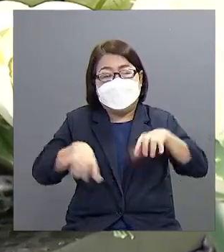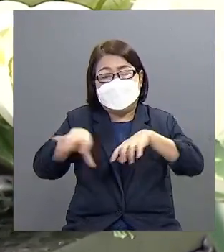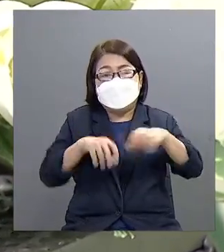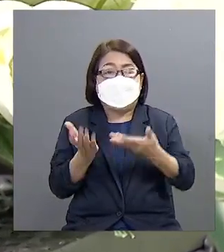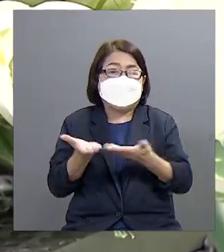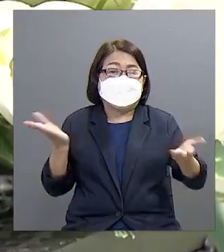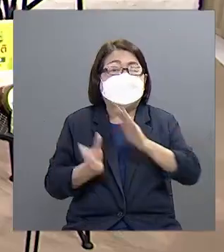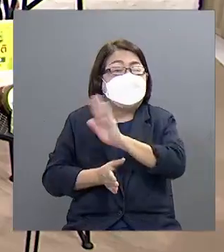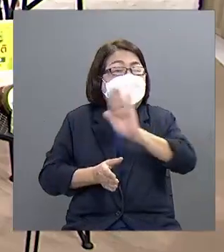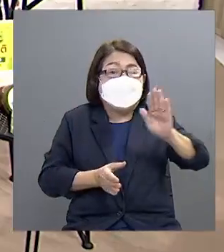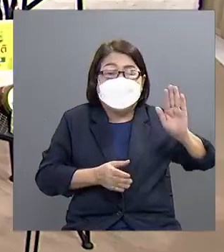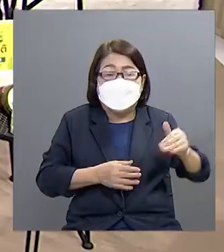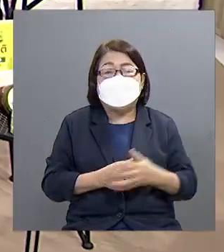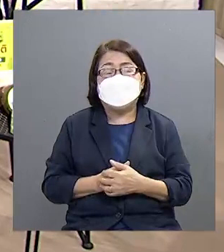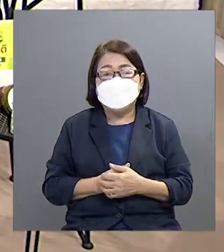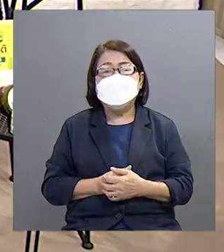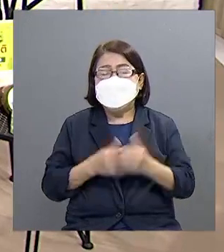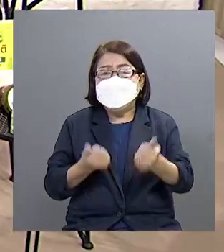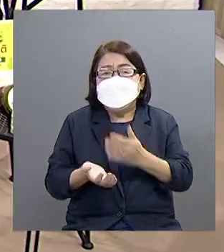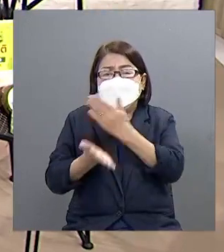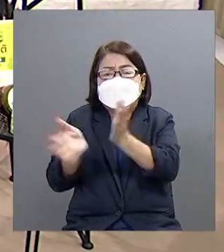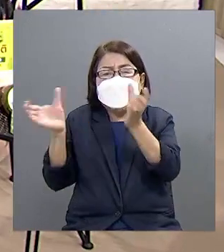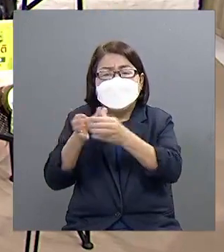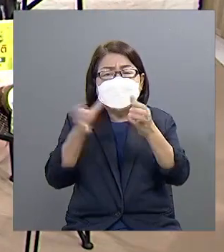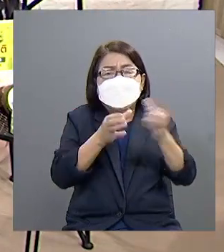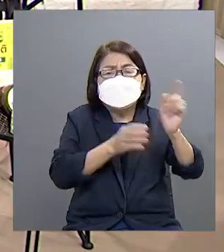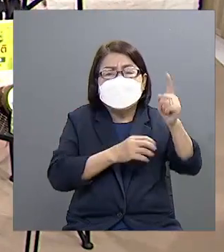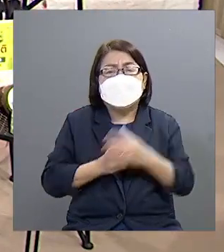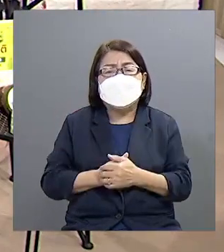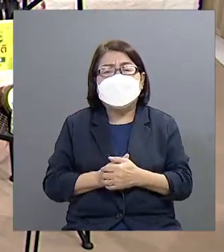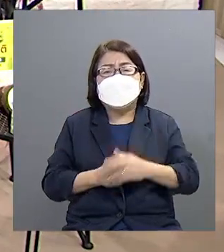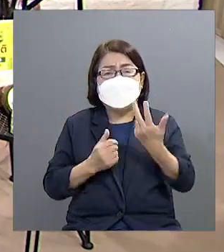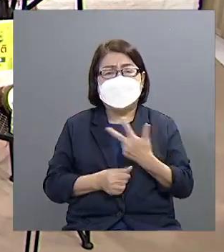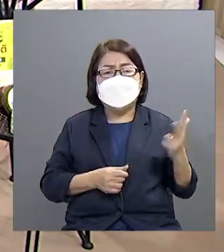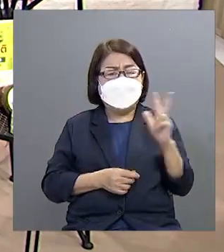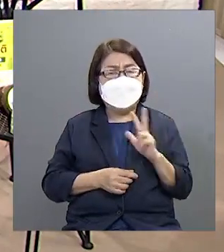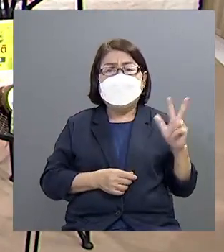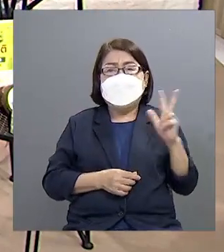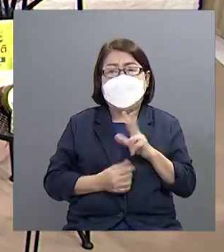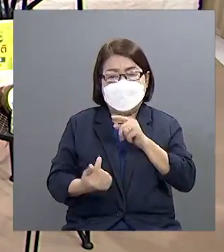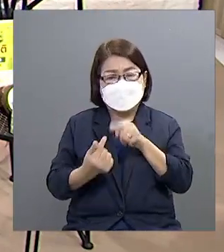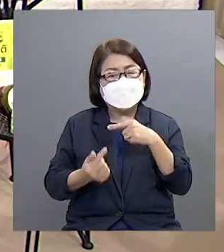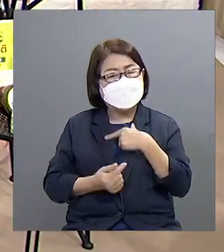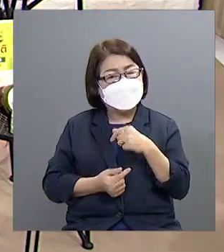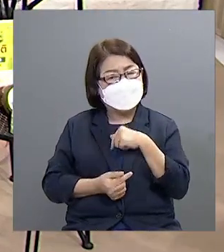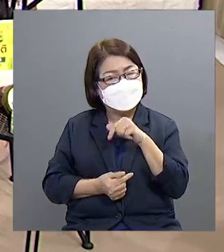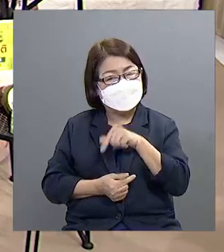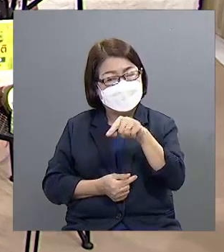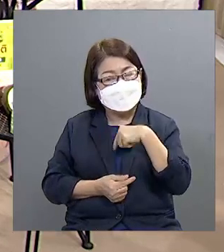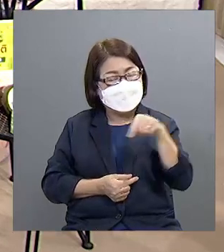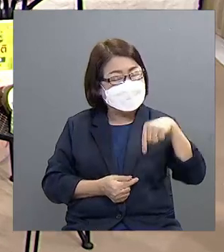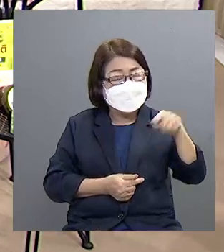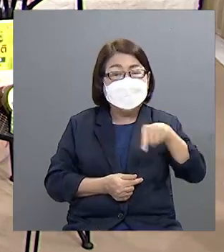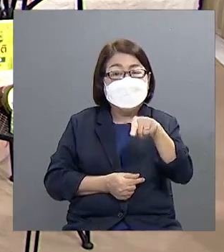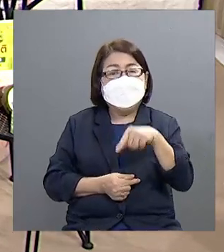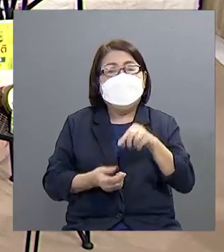งานนี้ที่นี่งานแบ่งออกเป็นกี่โซนยังไงบ้างรู้สึกว่าเหมือนเรา3คนนี่จะยืนตรงตามจุดของตัวเองเลย ใช่ครับนั่นเป็นโซนความงามครับตัวนี้เ